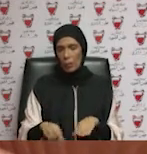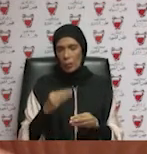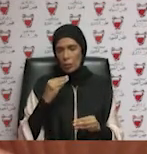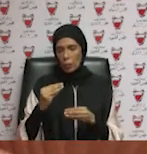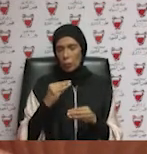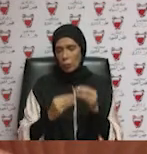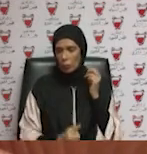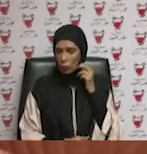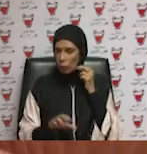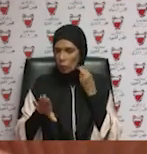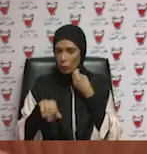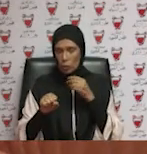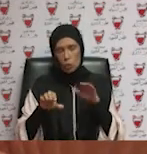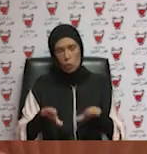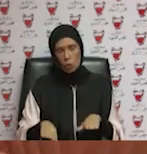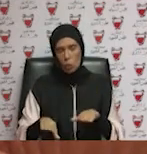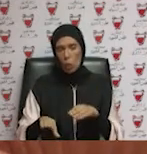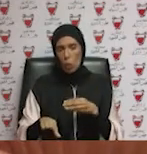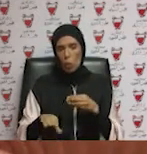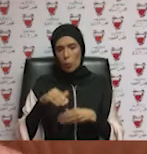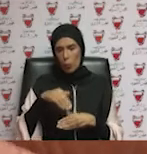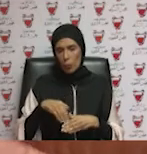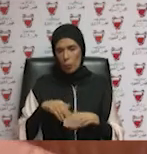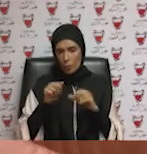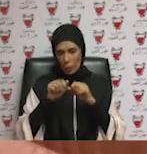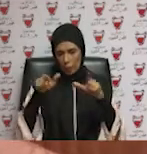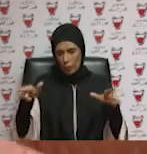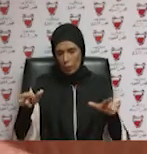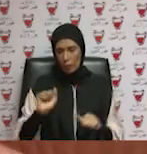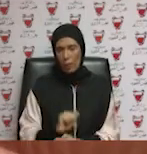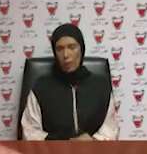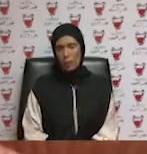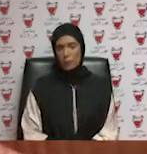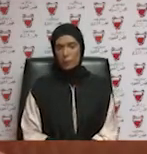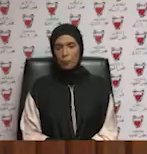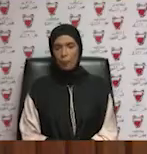ما خلص إليه مجلس النواب، فقط للبيان في هذا الجانب. شكرا معالي الرئيس.